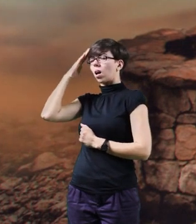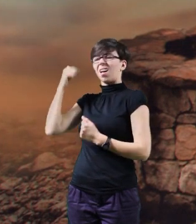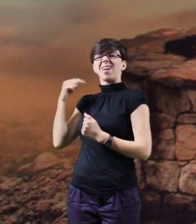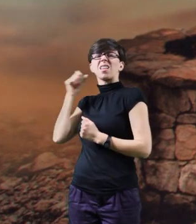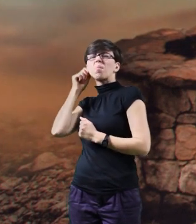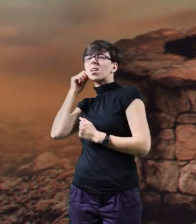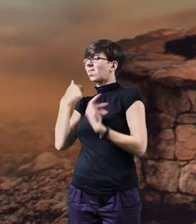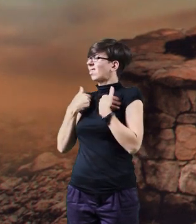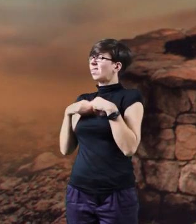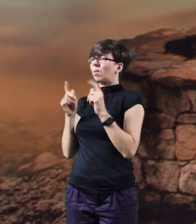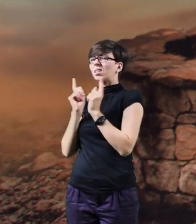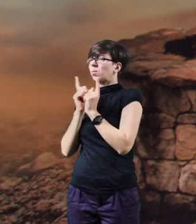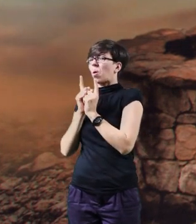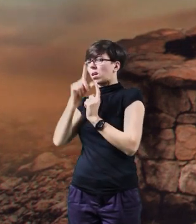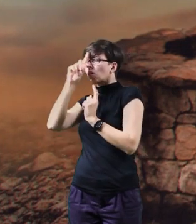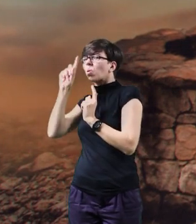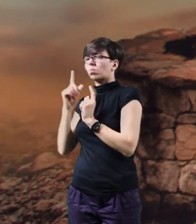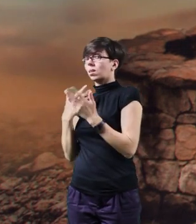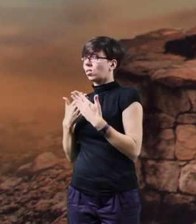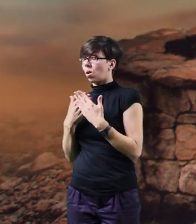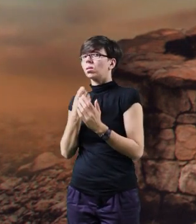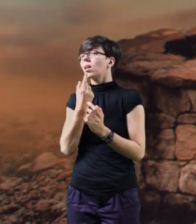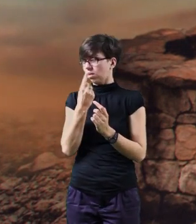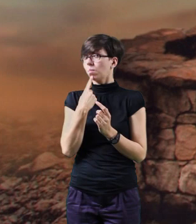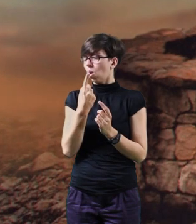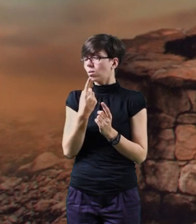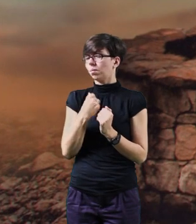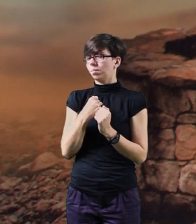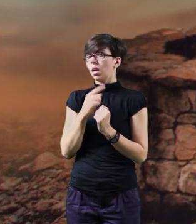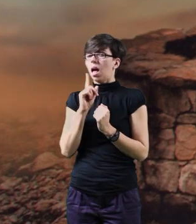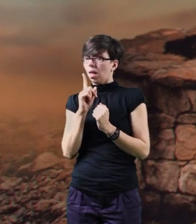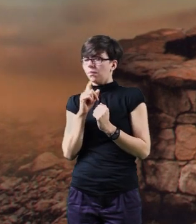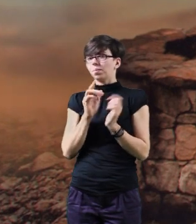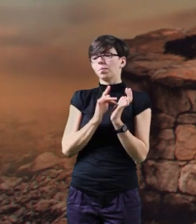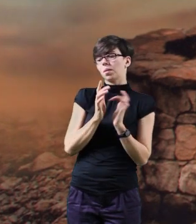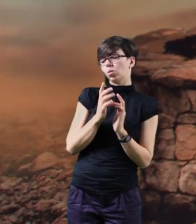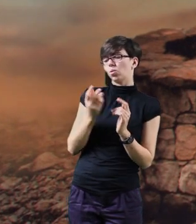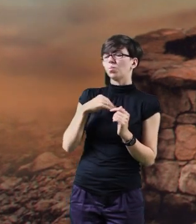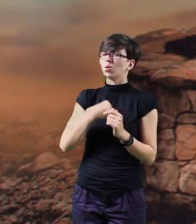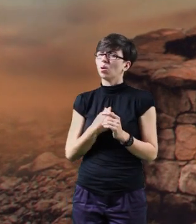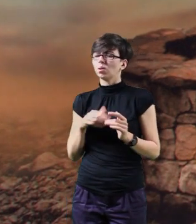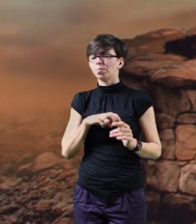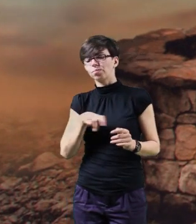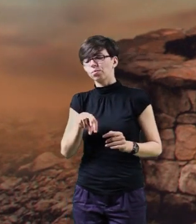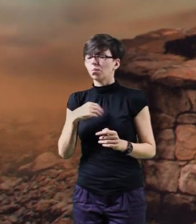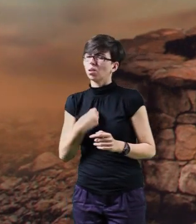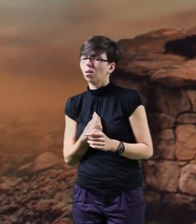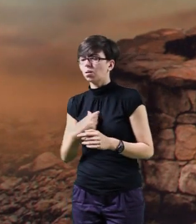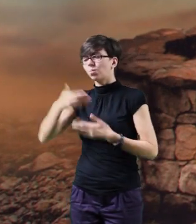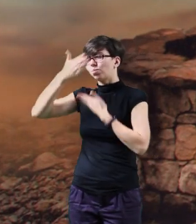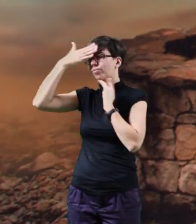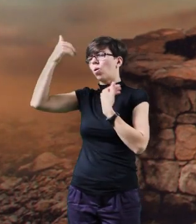Samarytanka Dlaczego niebawem ci o tym powiemy Jezus zmęczony drogą siada przy